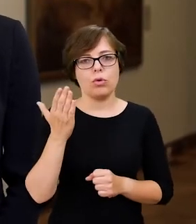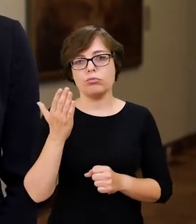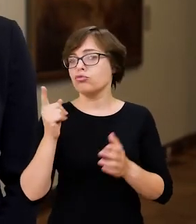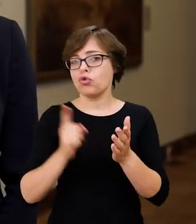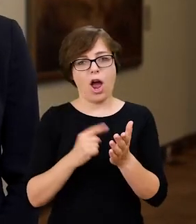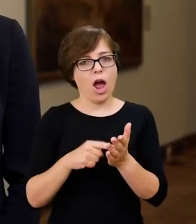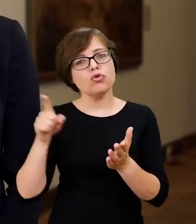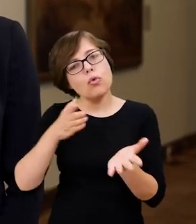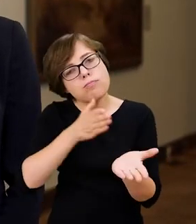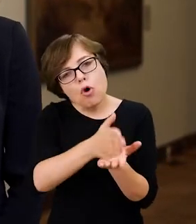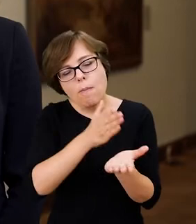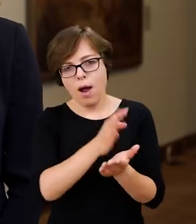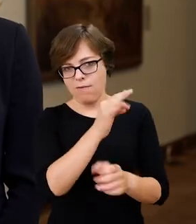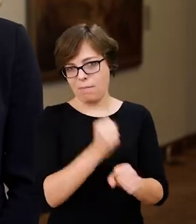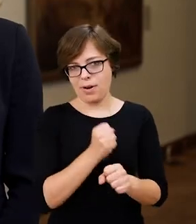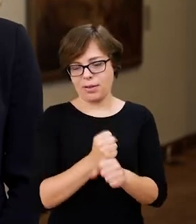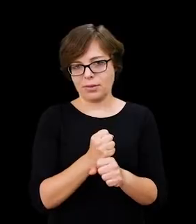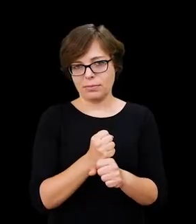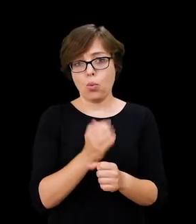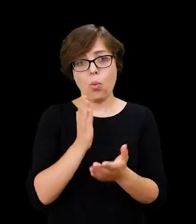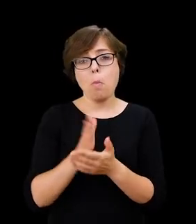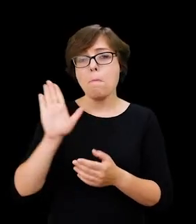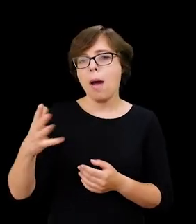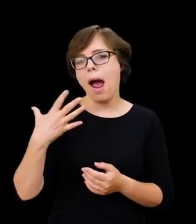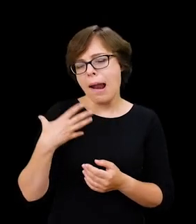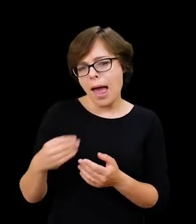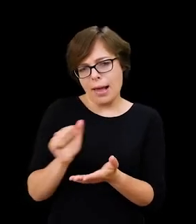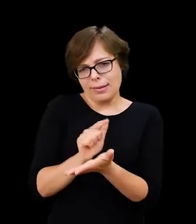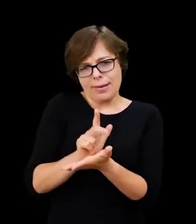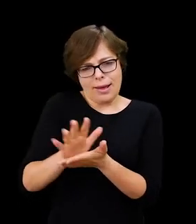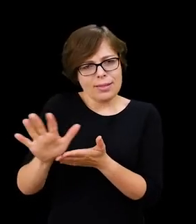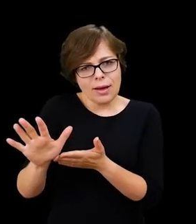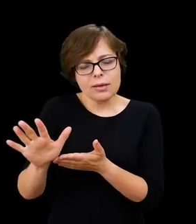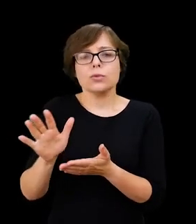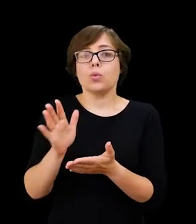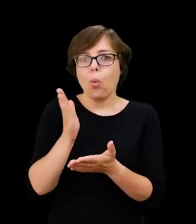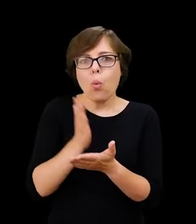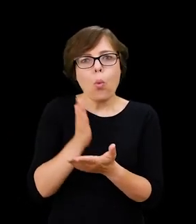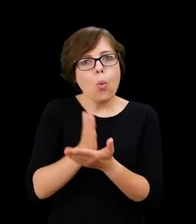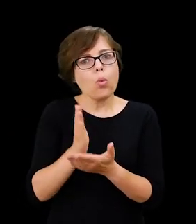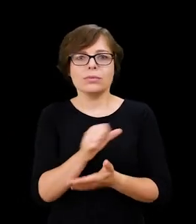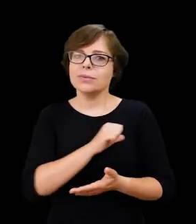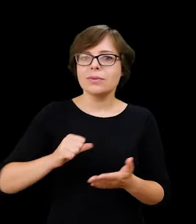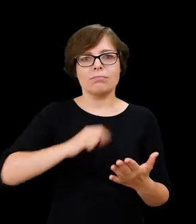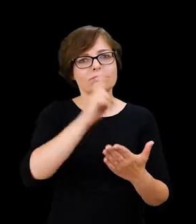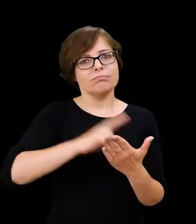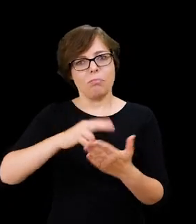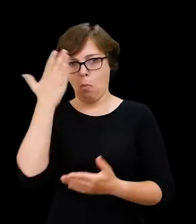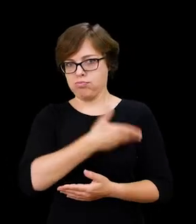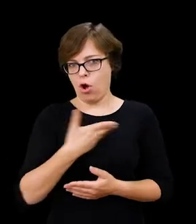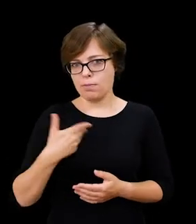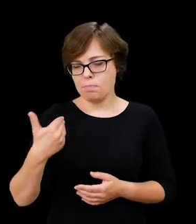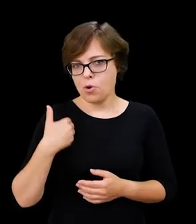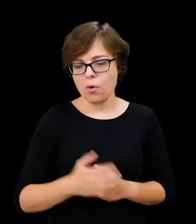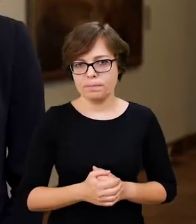często pomagając mu w pracach. Już w wieku kilkunastu lat wykonywała własne